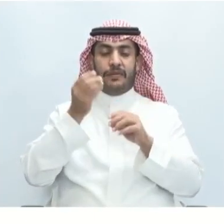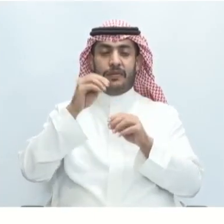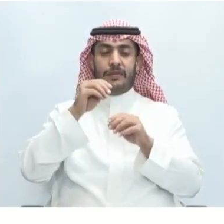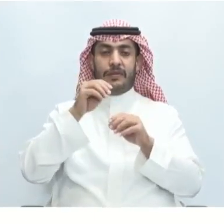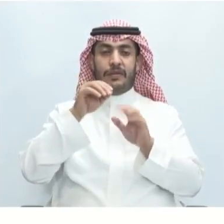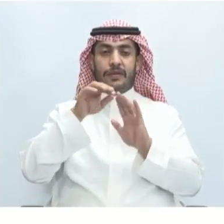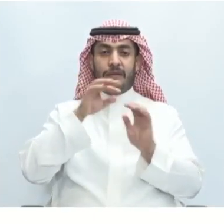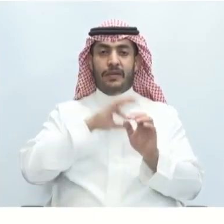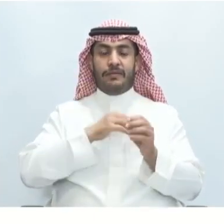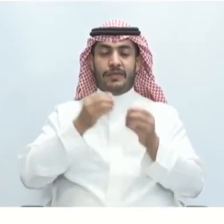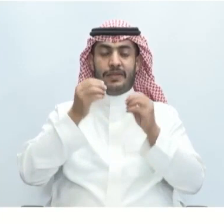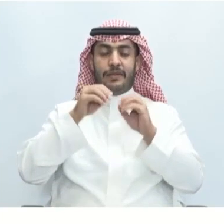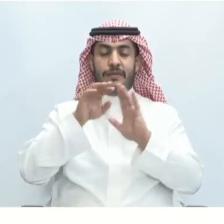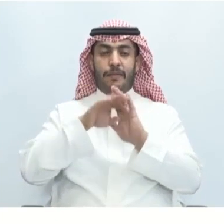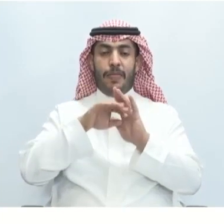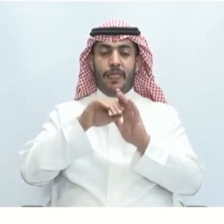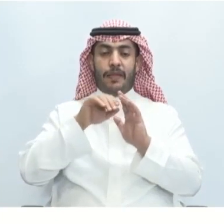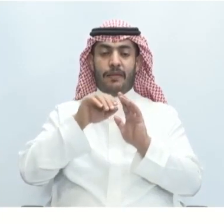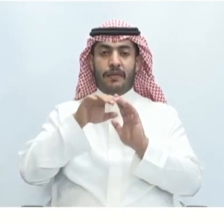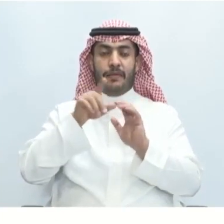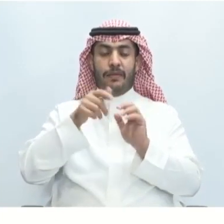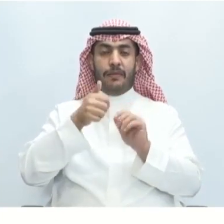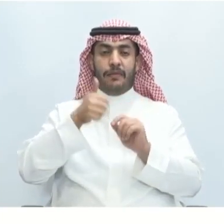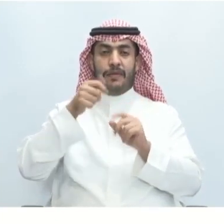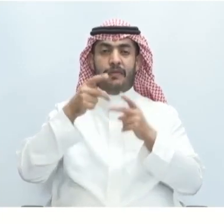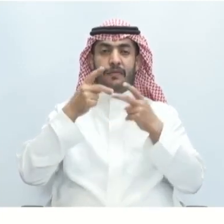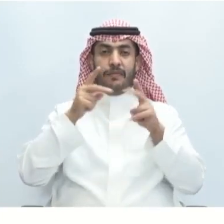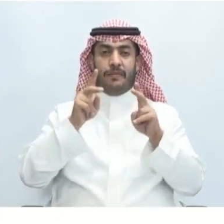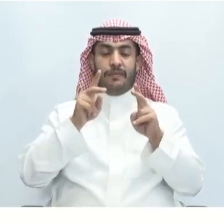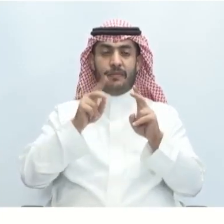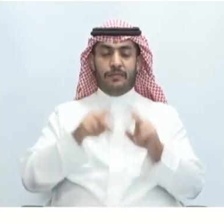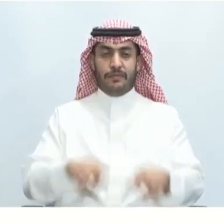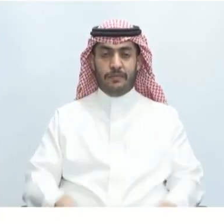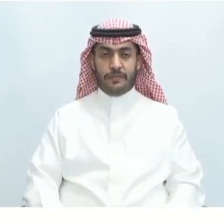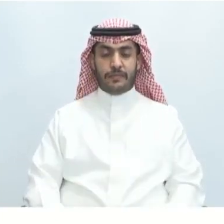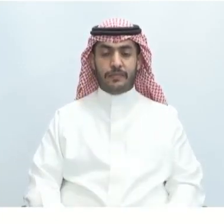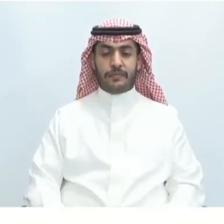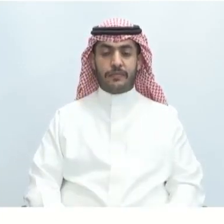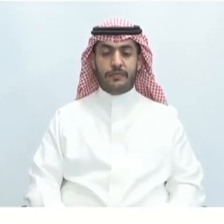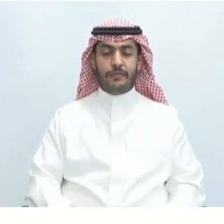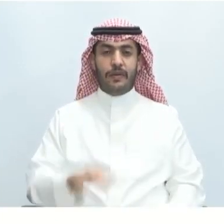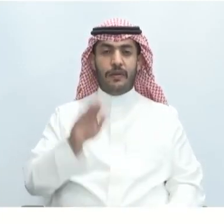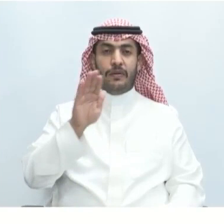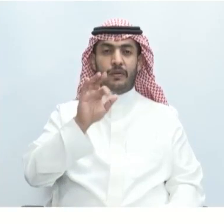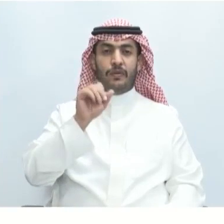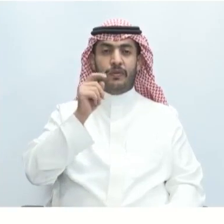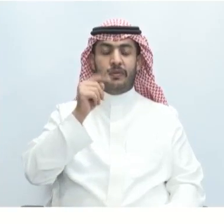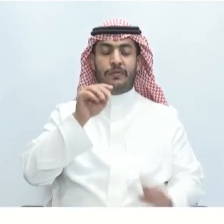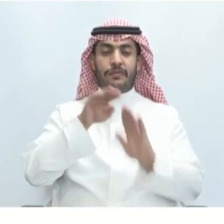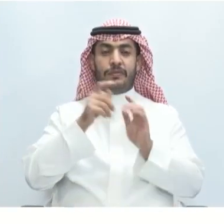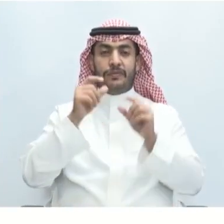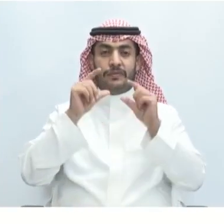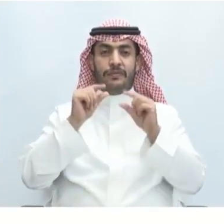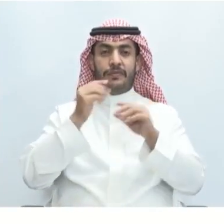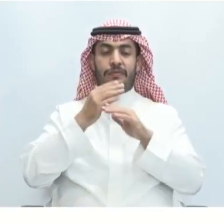صافي دخل وكنا نحدد الماكس هنا نود في البدايه لتفعيل اداه سولفر ان نجد اقل